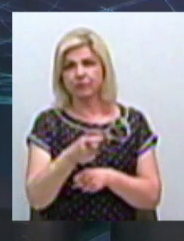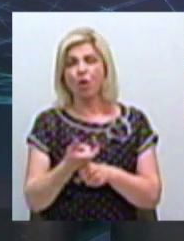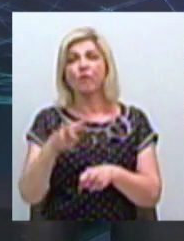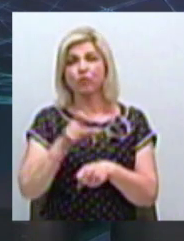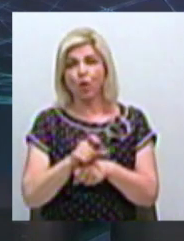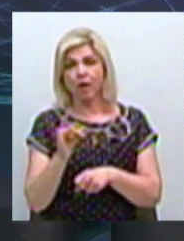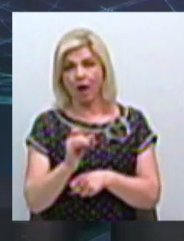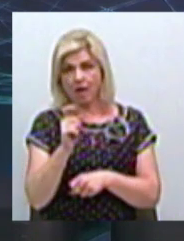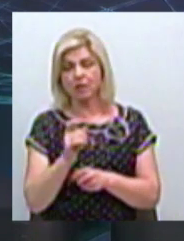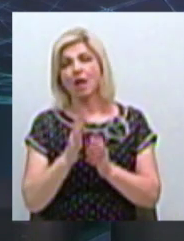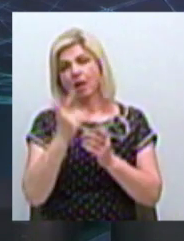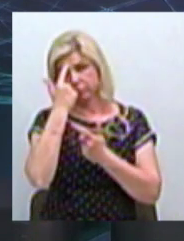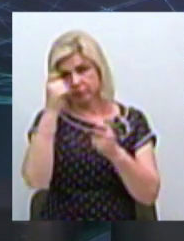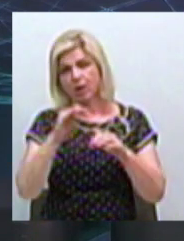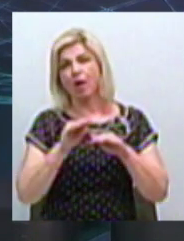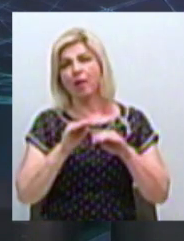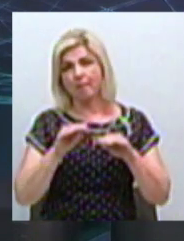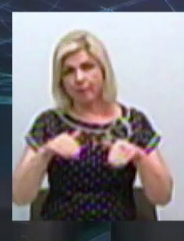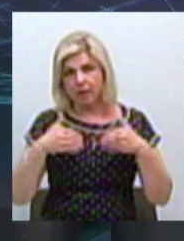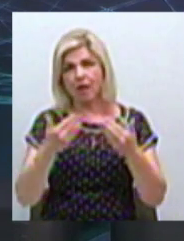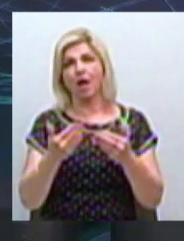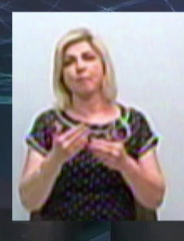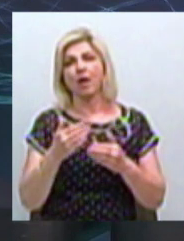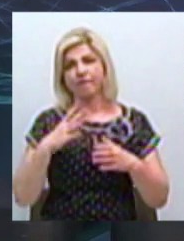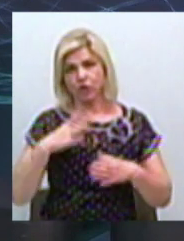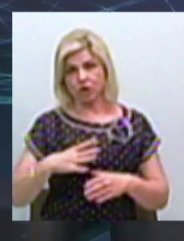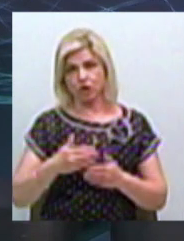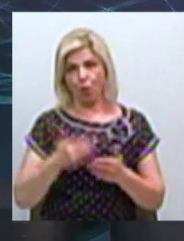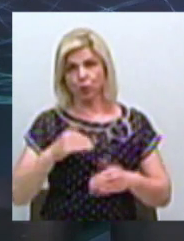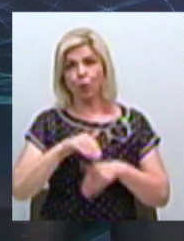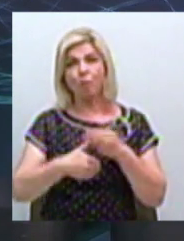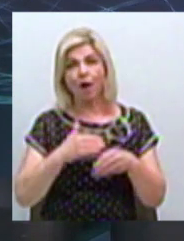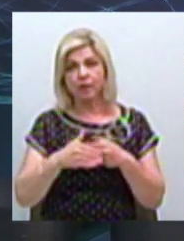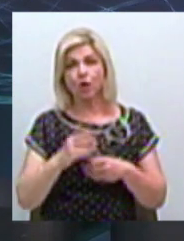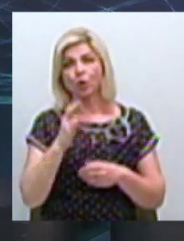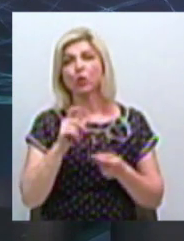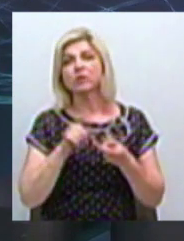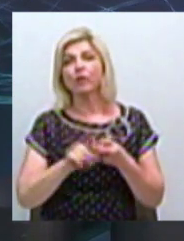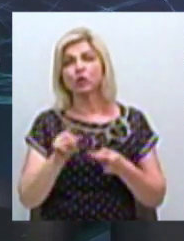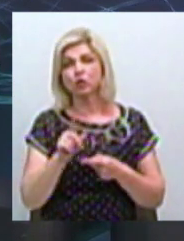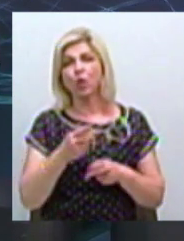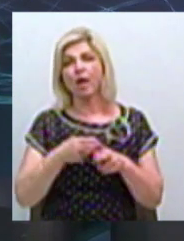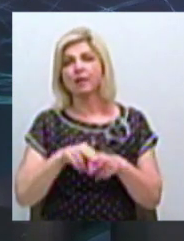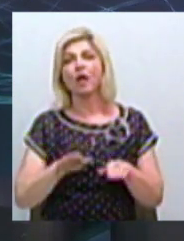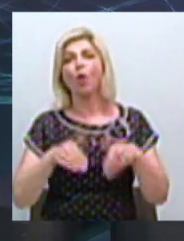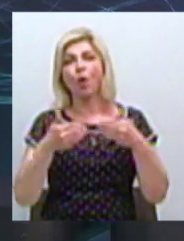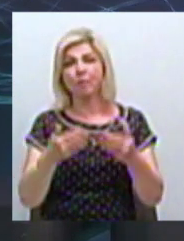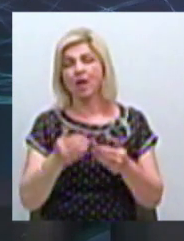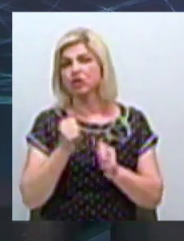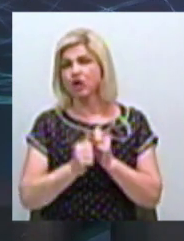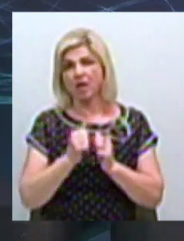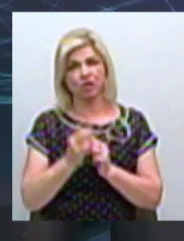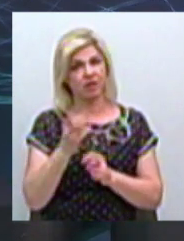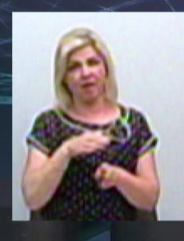нашим жителям воздержаться от купания в реке. Но в связи с тем, что эти рекомендации чаще всего не выполняются, жители